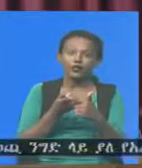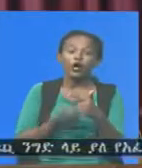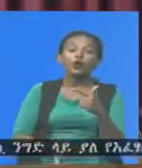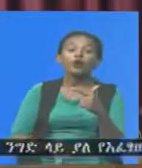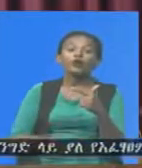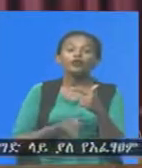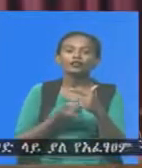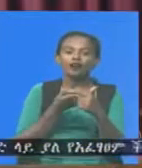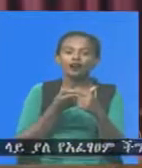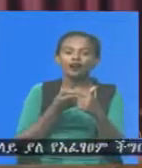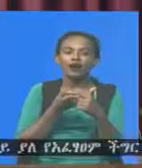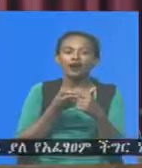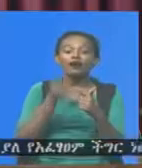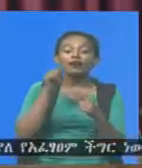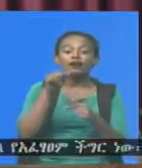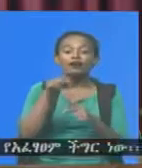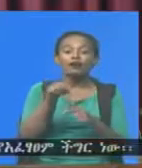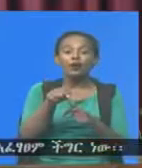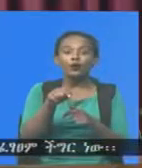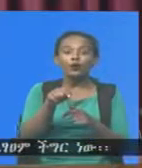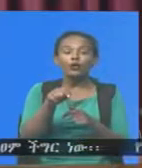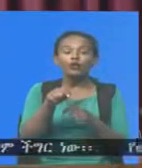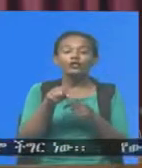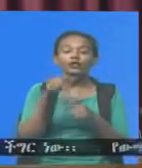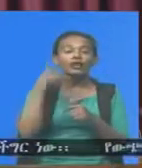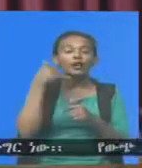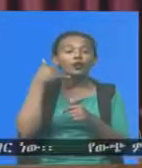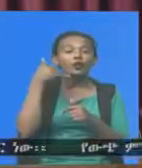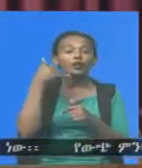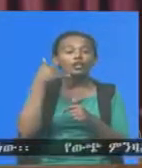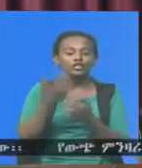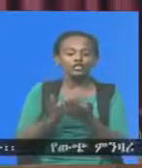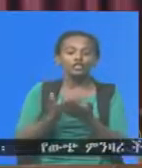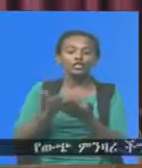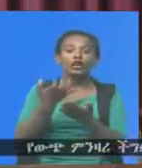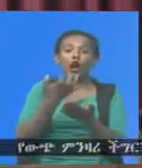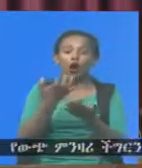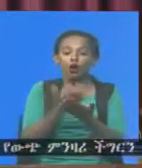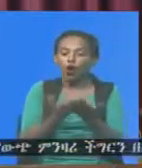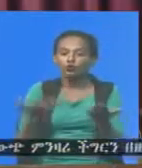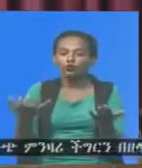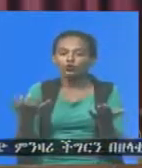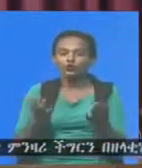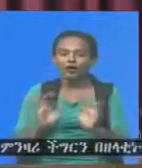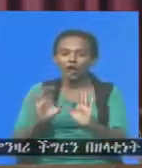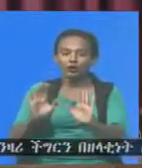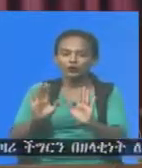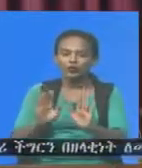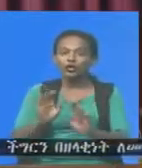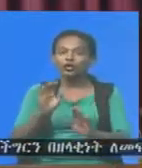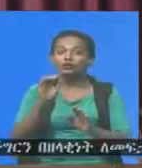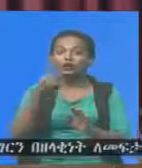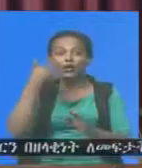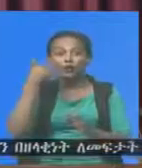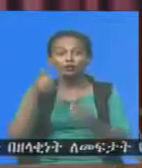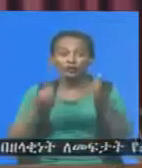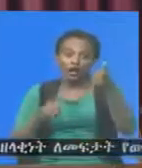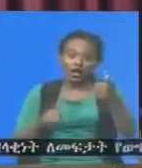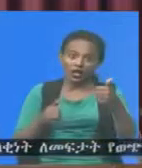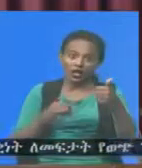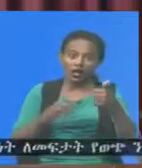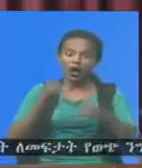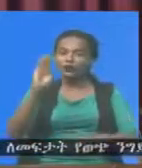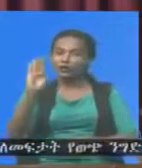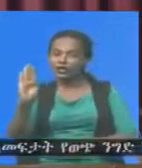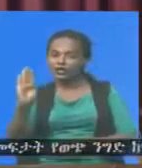ሁለተኛ ይሄው ቴሌኮሙኒኬሽን እቃ በራሱ ቴሌኮሙኒኬሽን ኤ እና ቴሌኮሙኒኬሽን ቢ